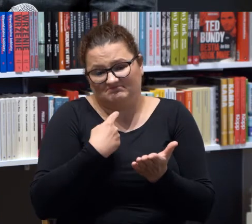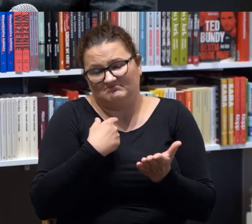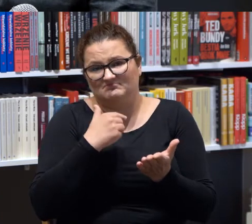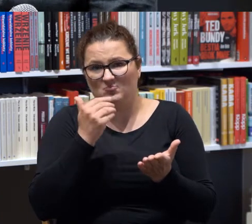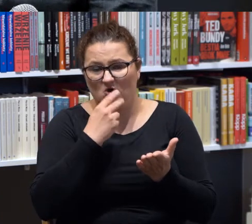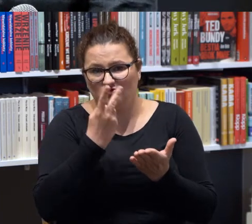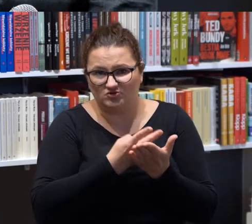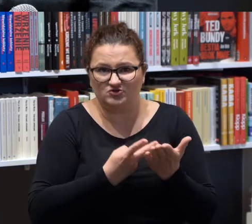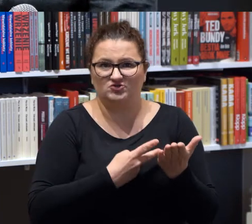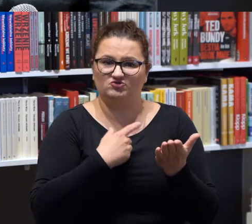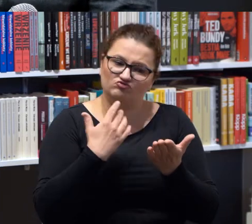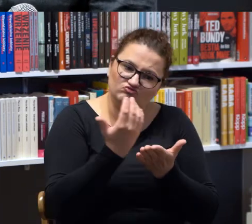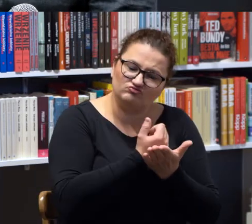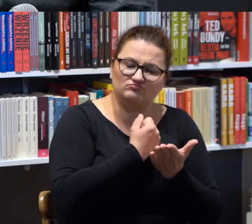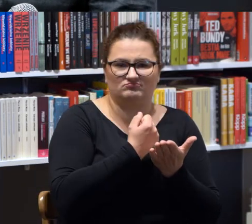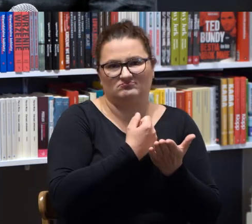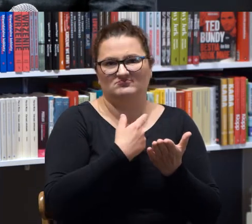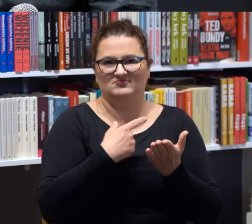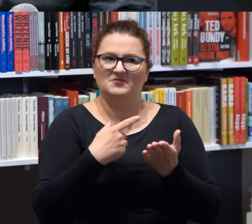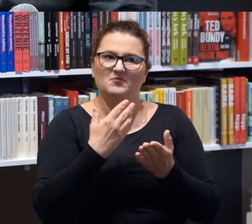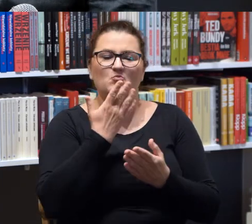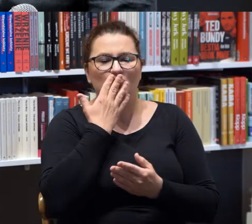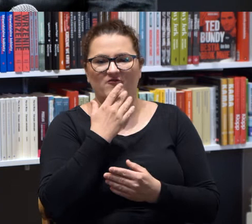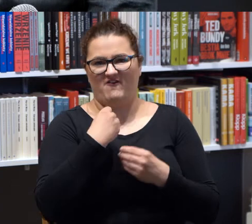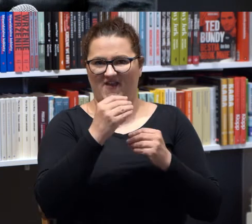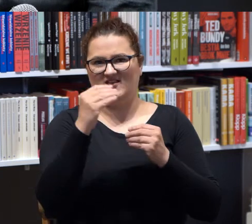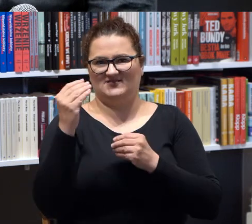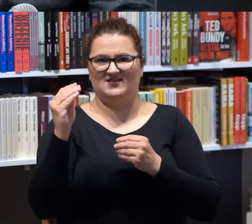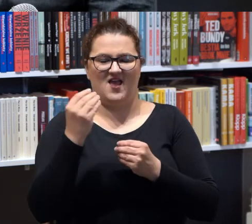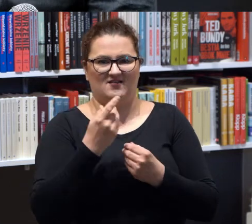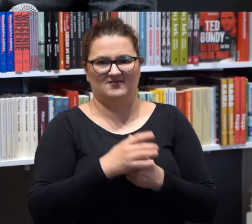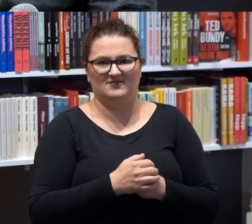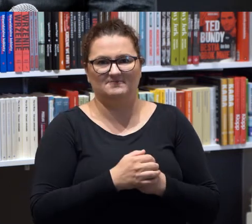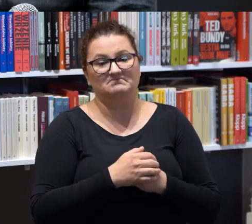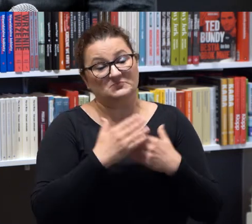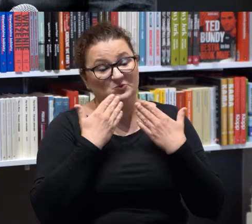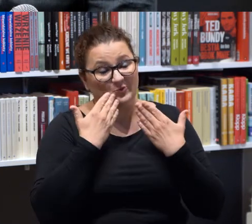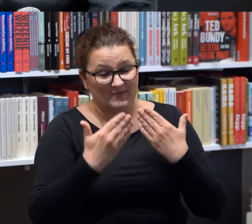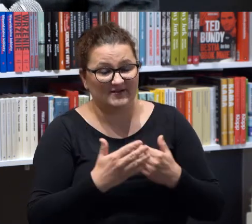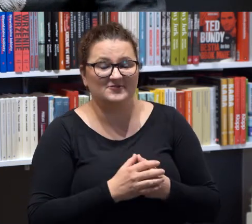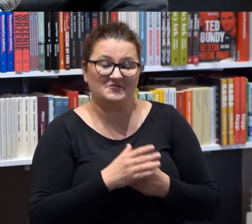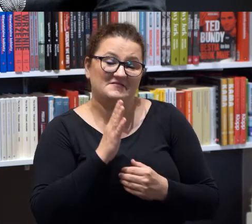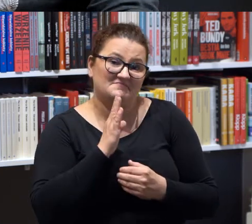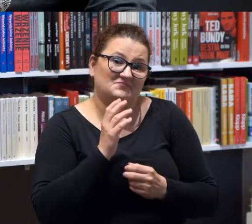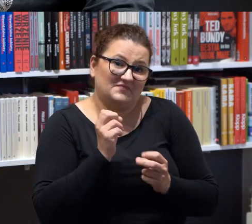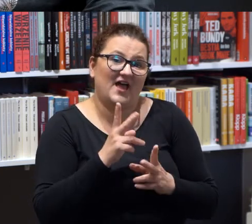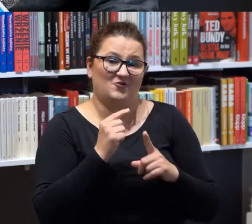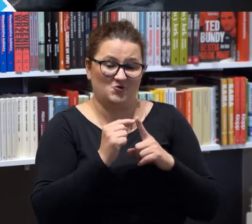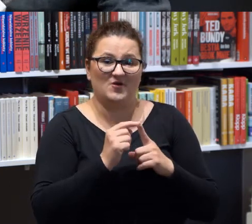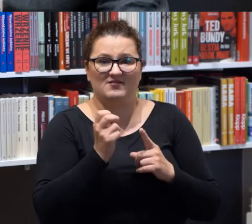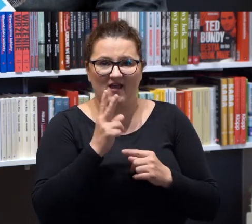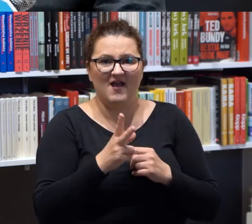może zabierali część głosu. Dziękuję bardzo. Trochę tak. Ja powiem jeszcze, że ja